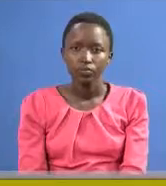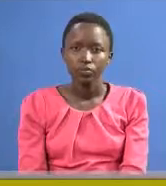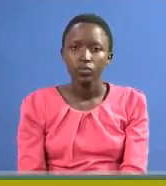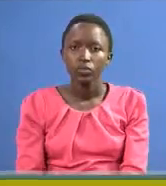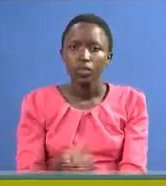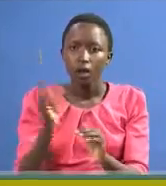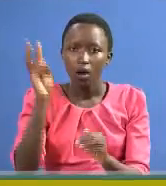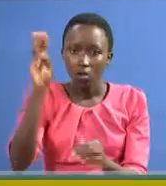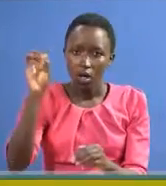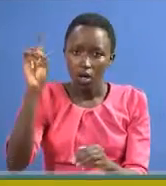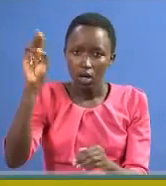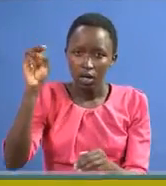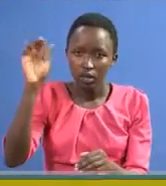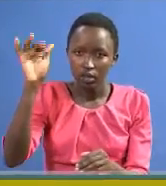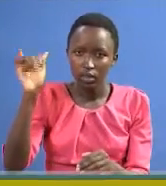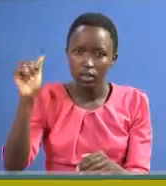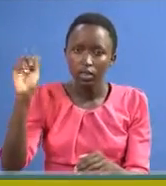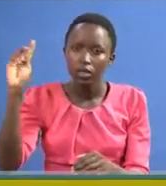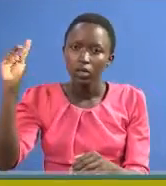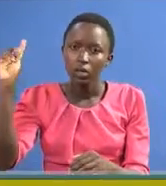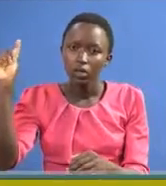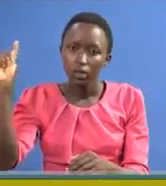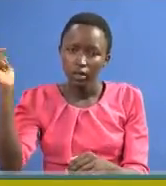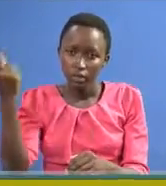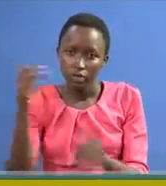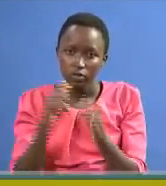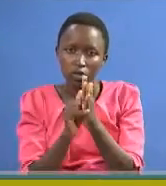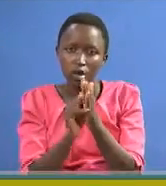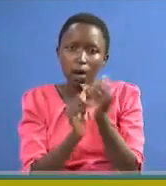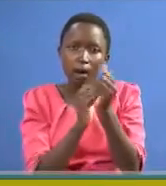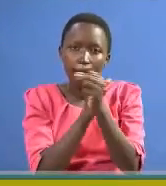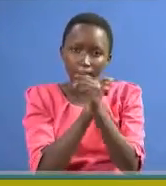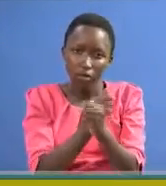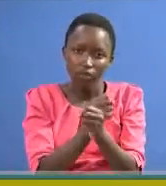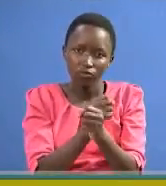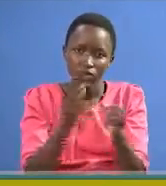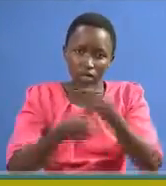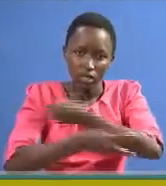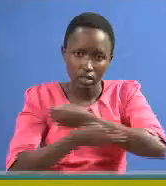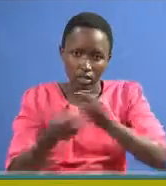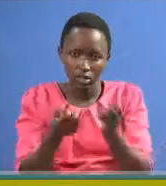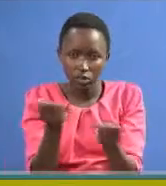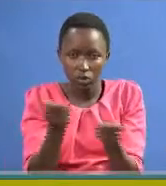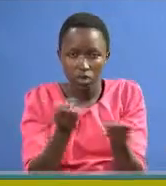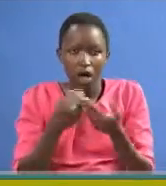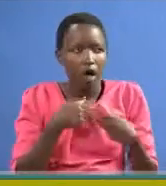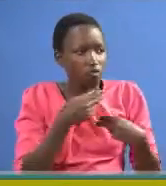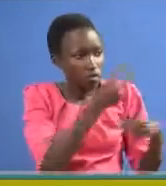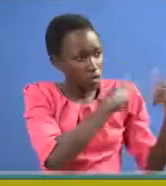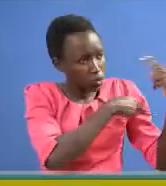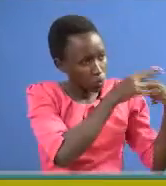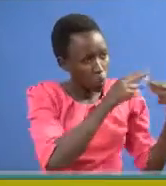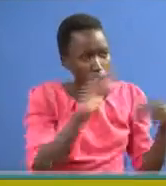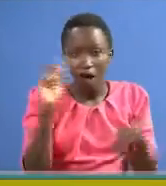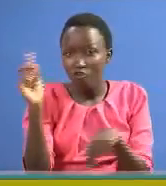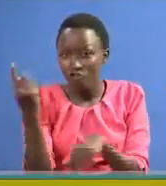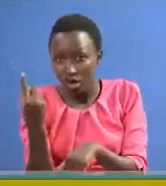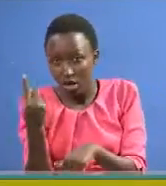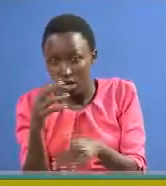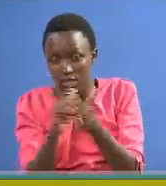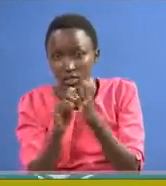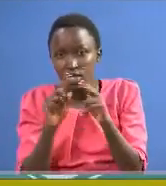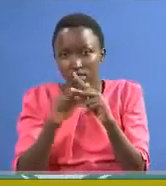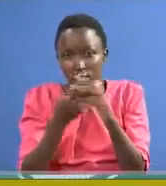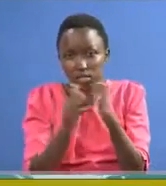Malilock Kenya ni kampuni ambayo inajihusisha na uzuiaji wa wizi wa magari na iliandikisha historia kwa kuwa kampuni ya kwanza nchini